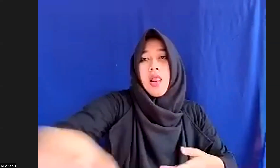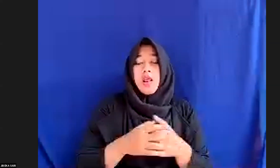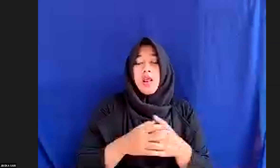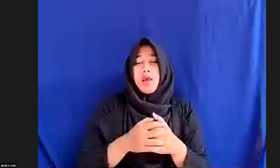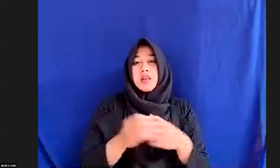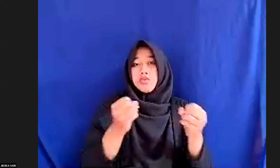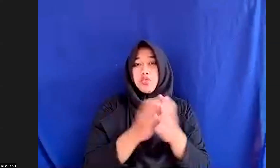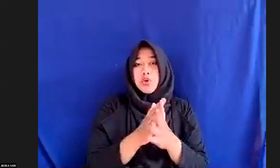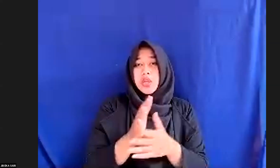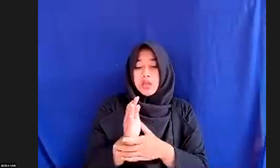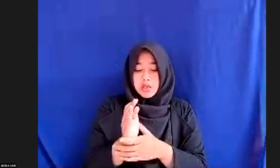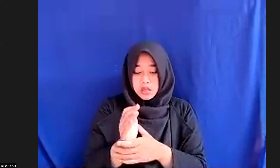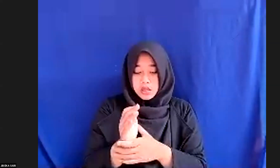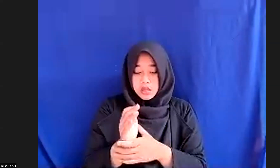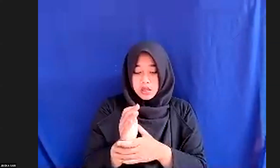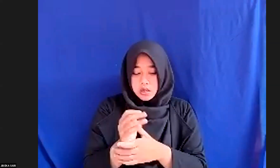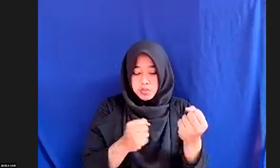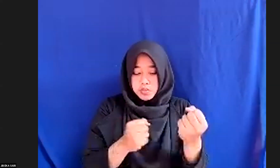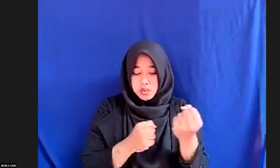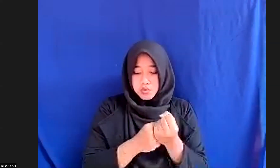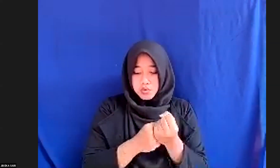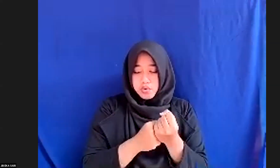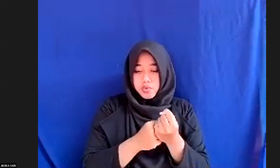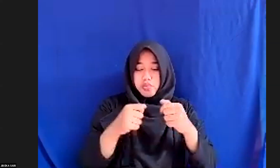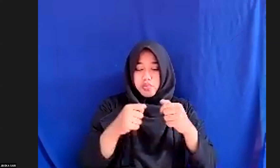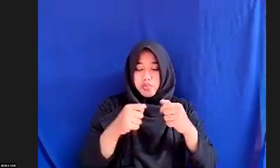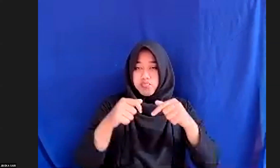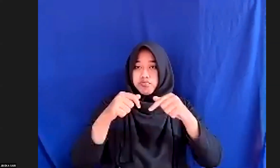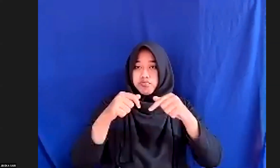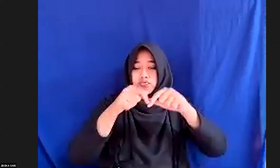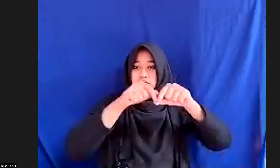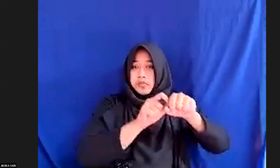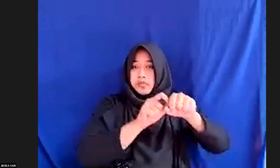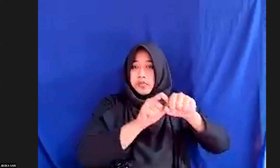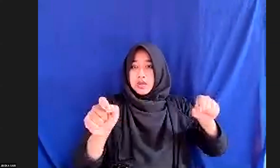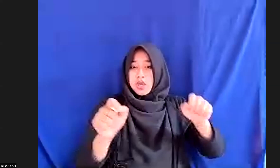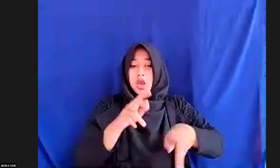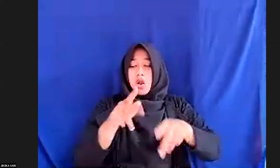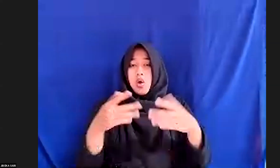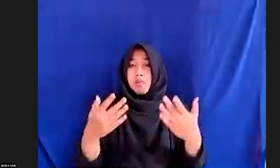lebih menggaris bawahi bahwasanya keadaan